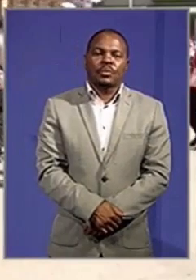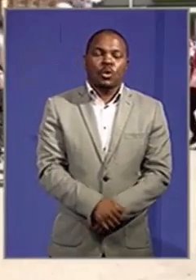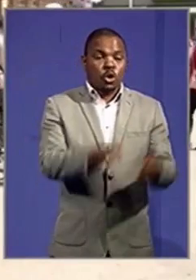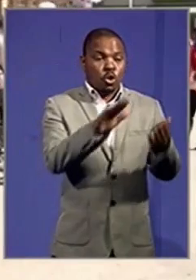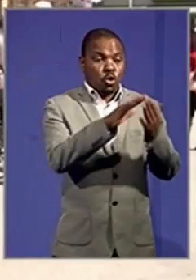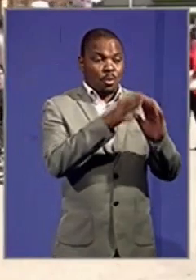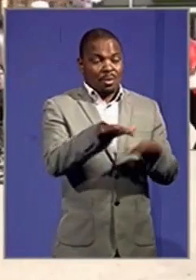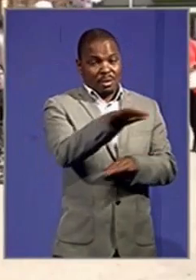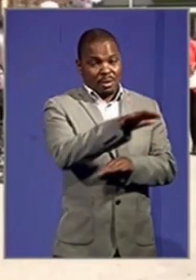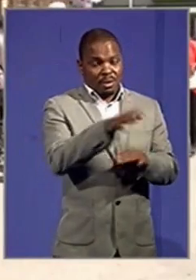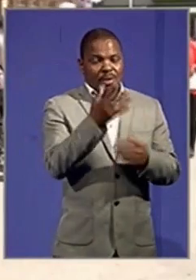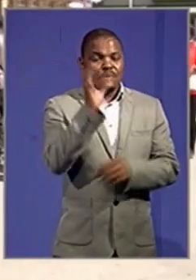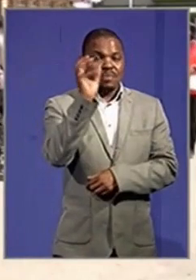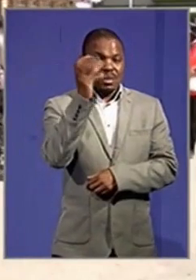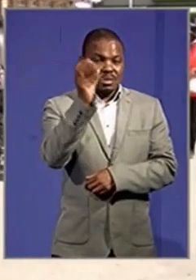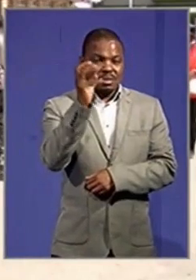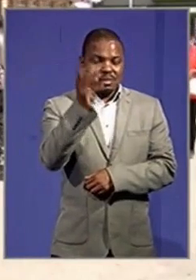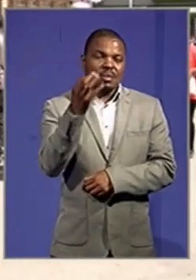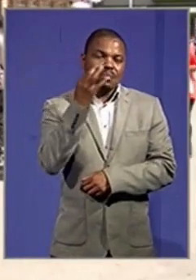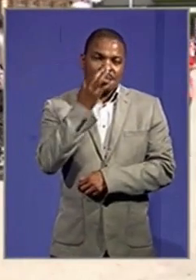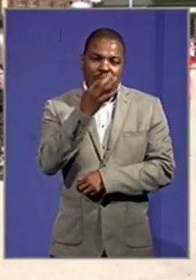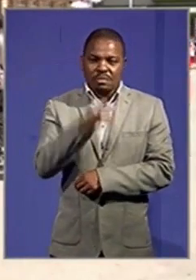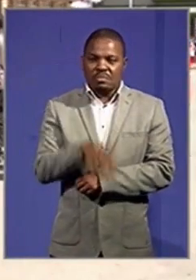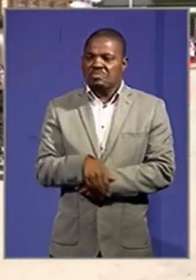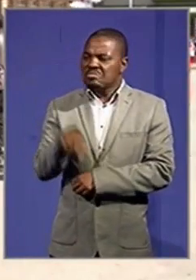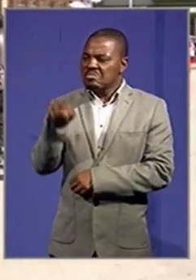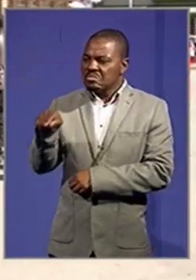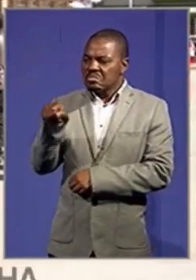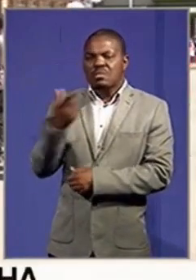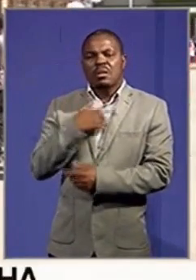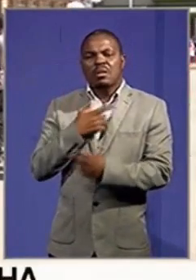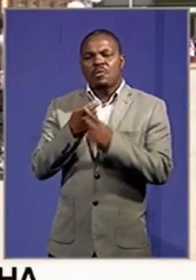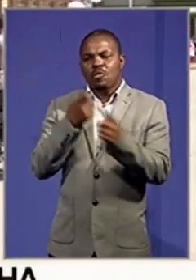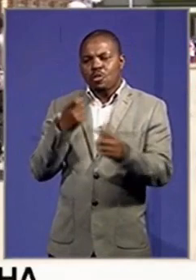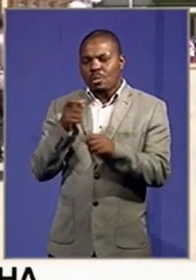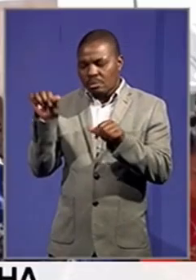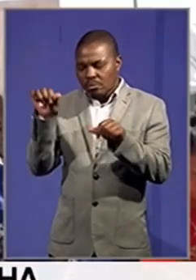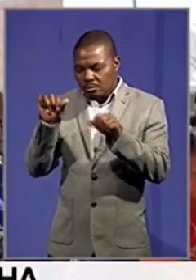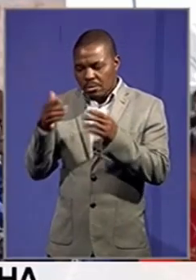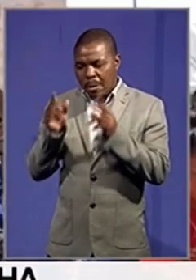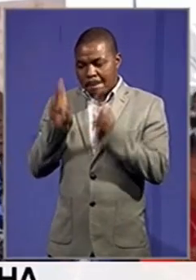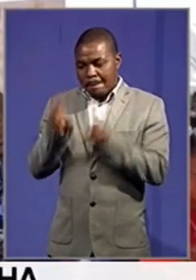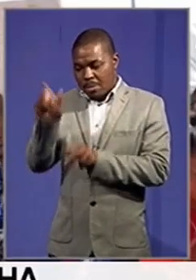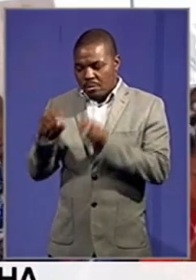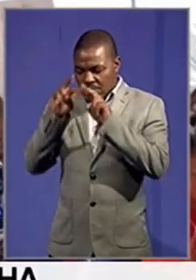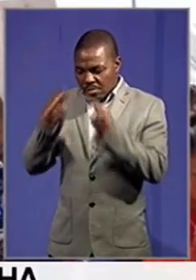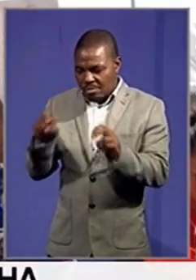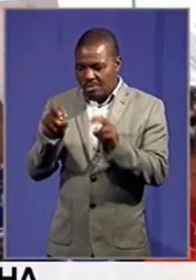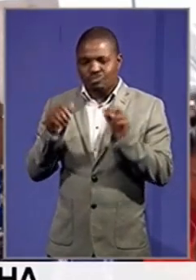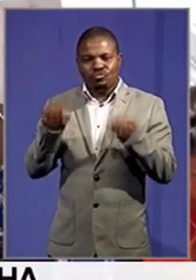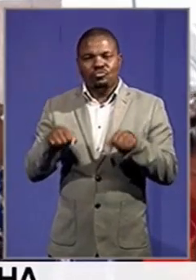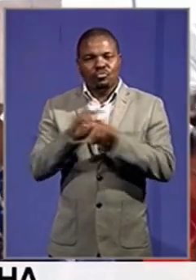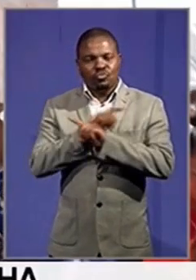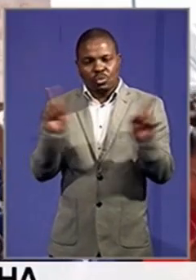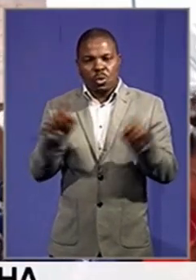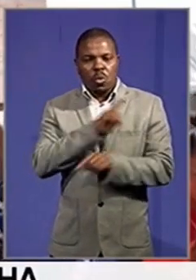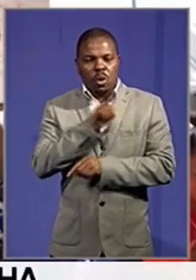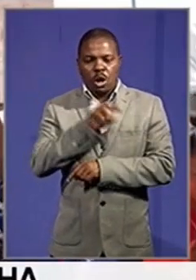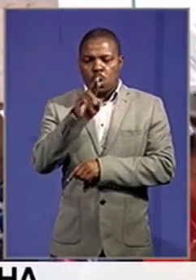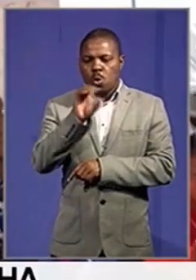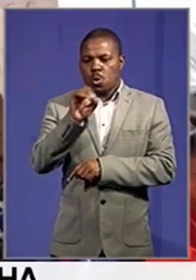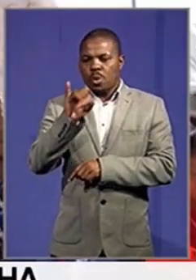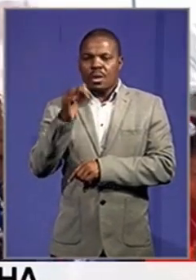Baahi ba Clocolan Free State ha ba dumellane le tlaleho ya diteko tse entsweng setopong. Tlaleho ena e re molefi Roy o hlokahetse